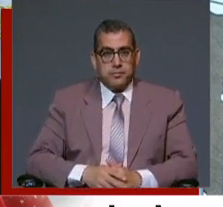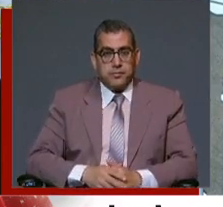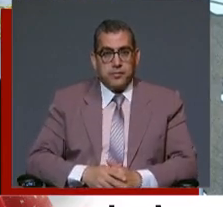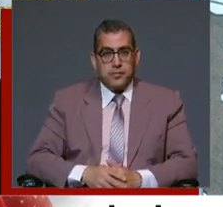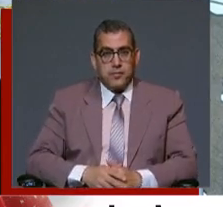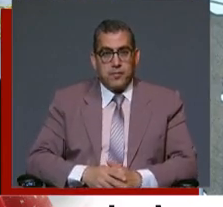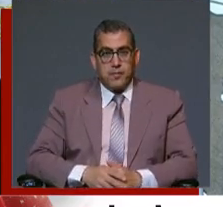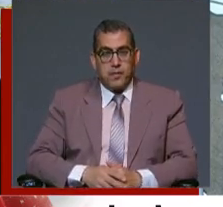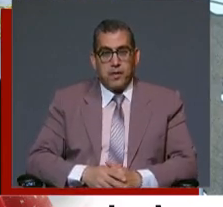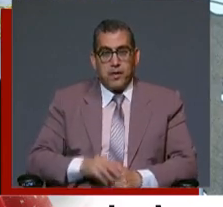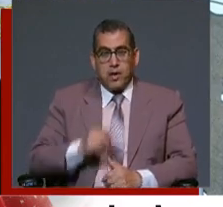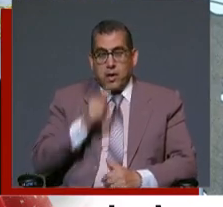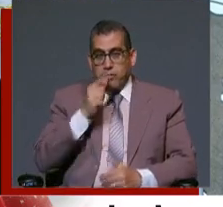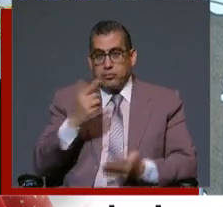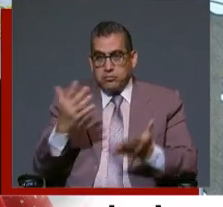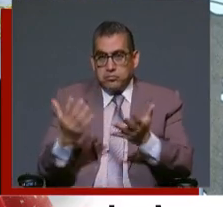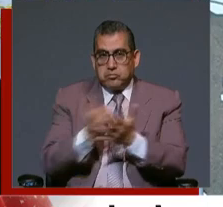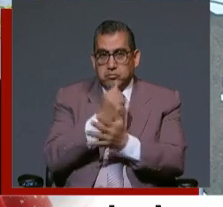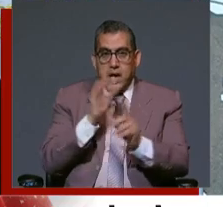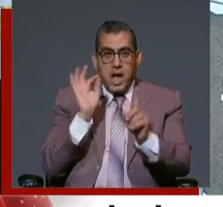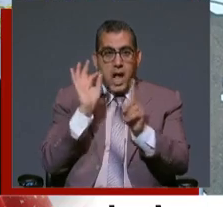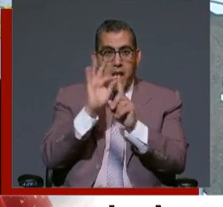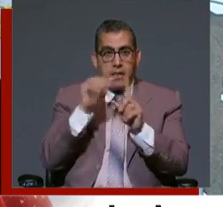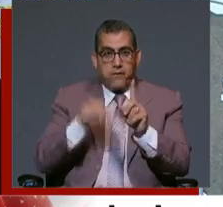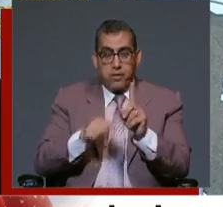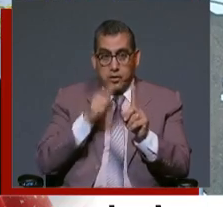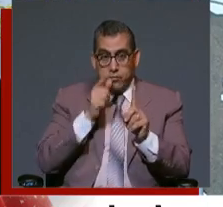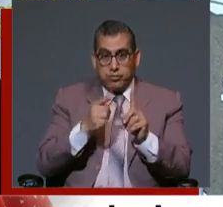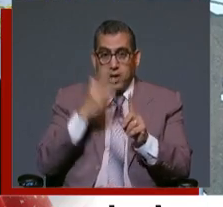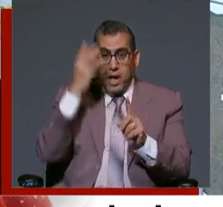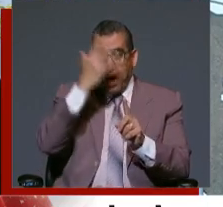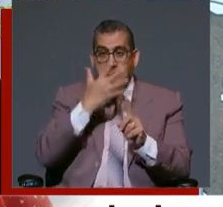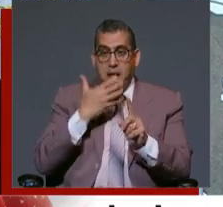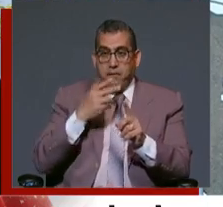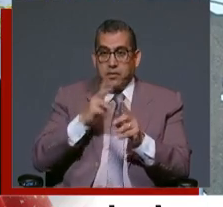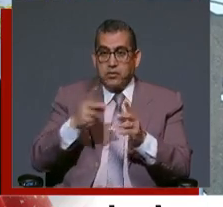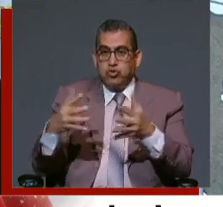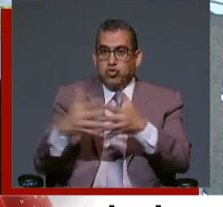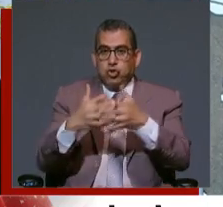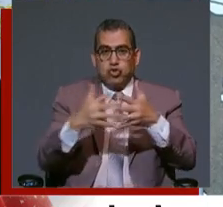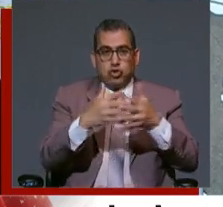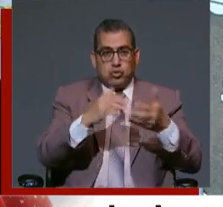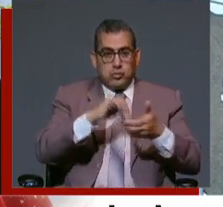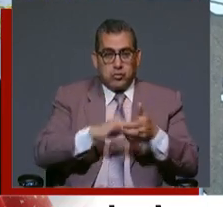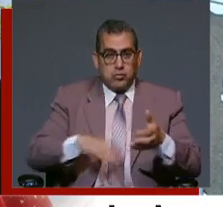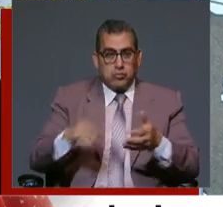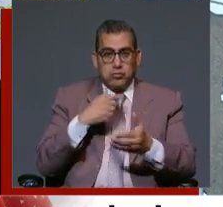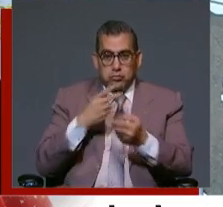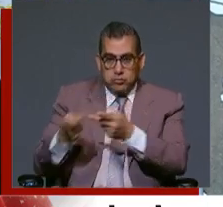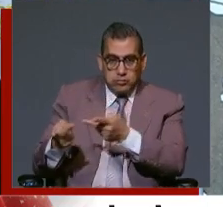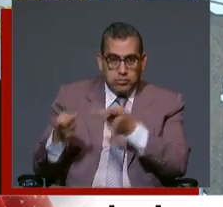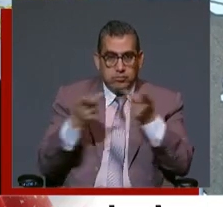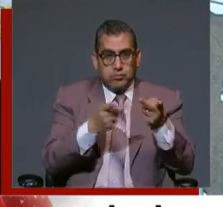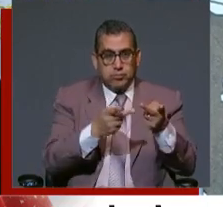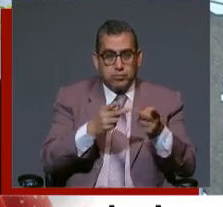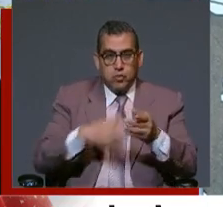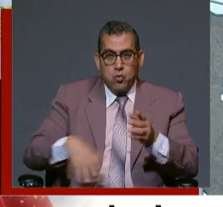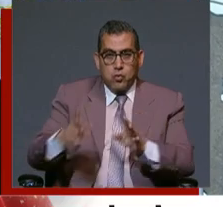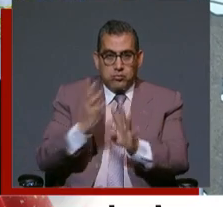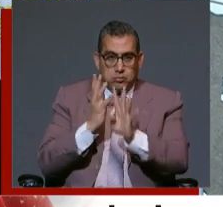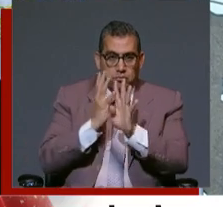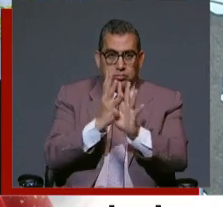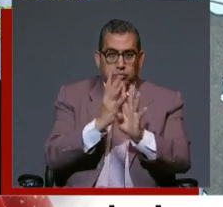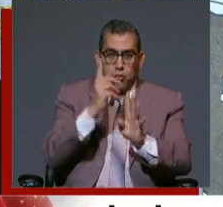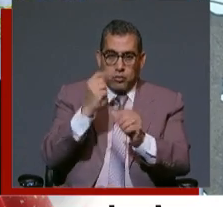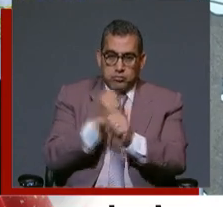وريثما يتحقق هذا الهدف، فإن أفريقيا ومختلف شركائها مدعوون إلى توحيد